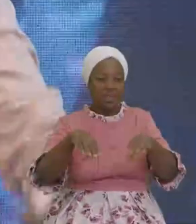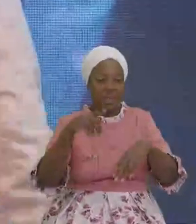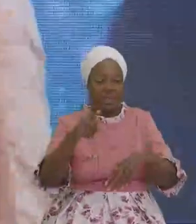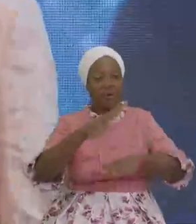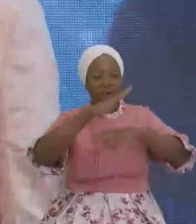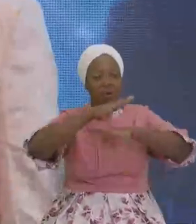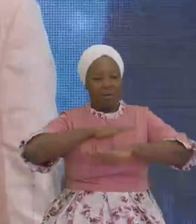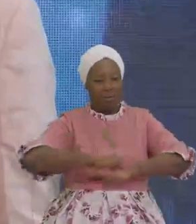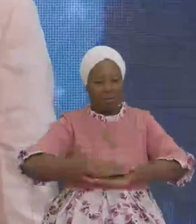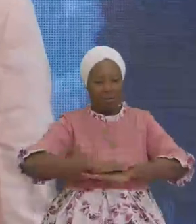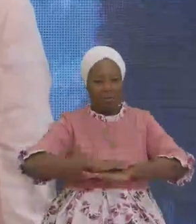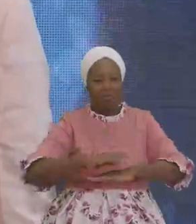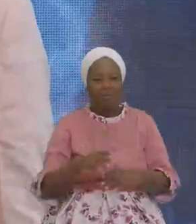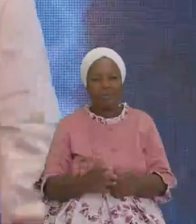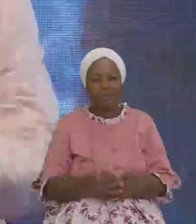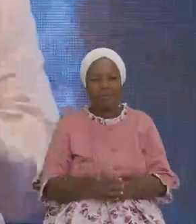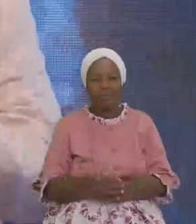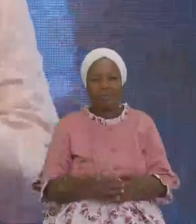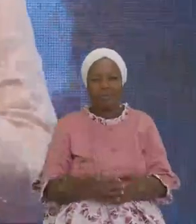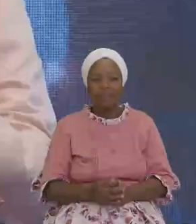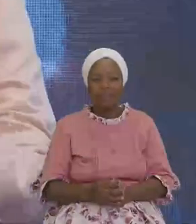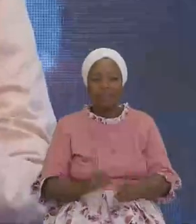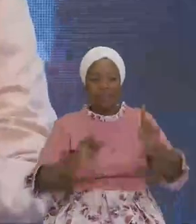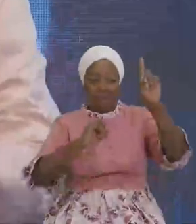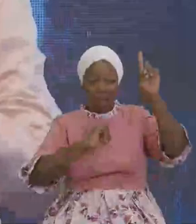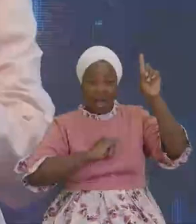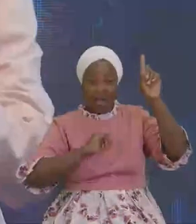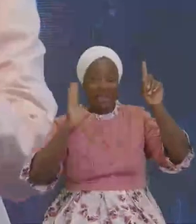et je vous donnerai du repos.